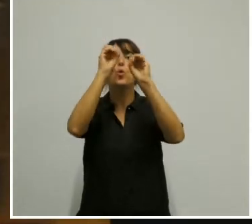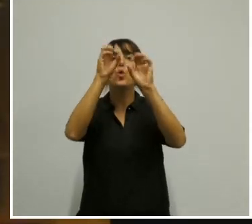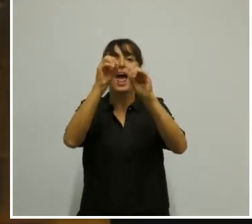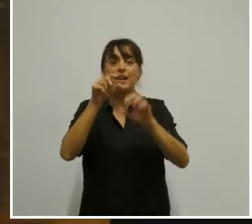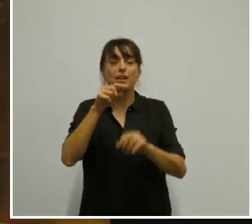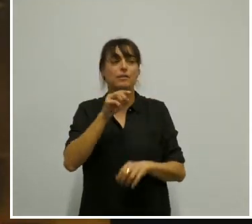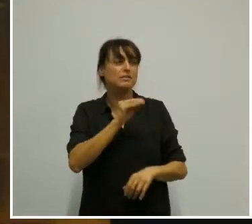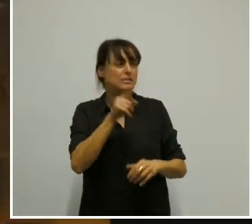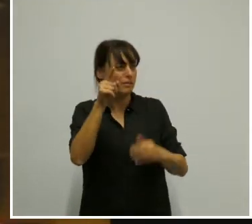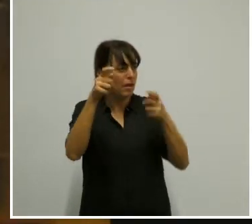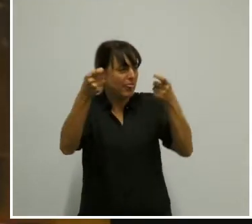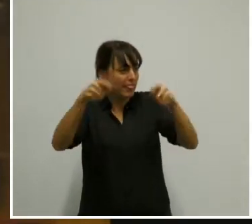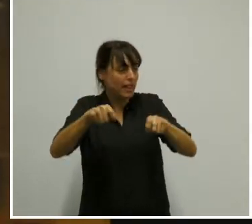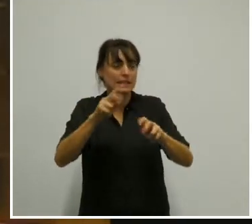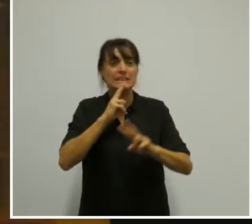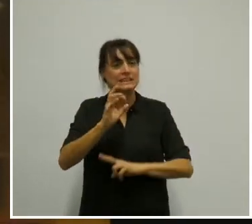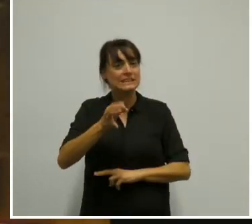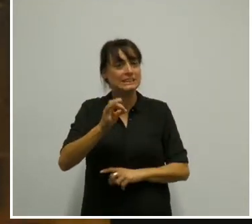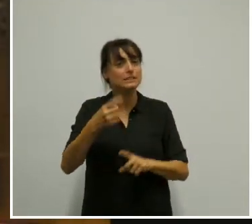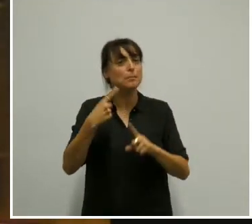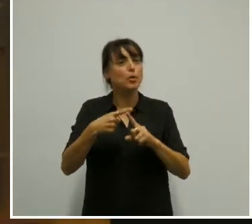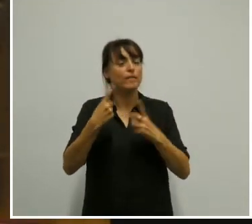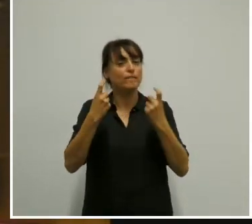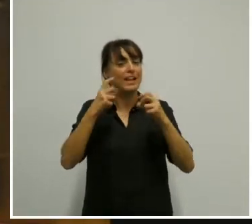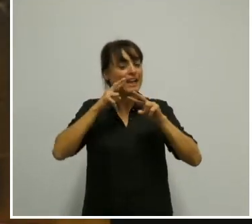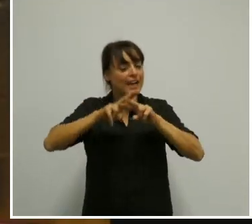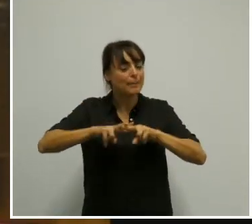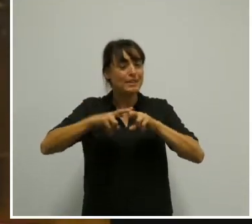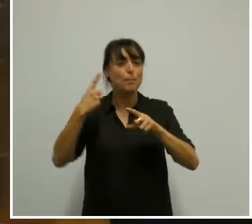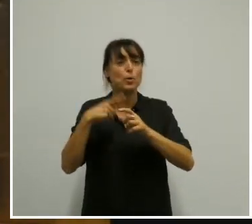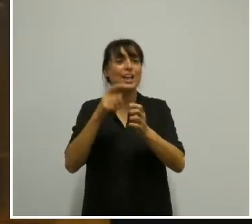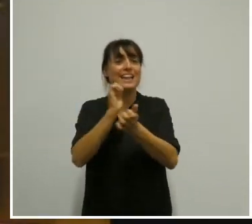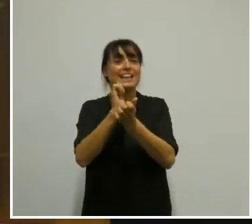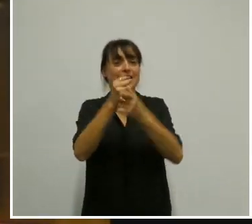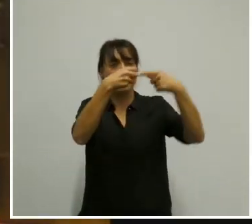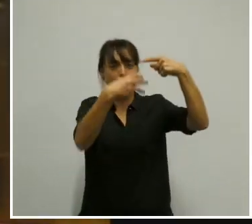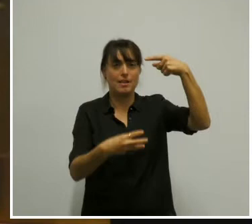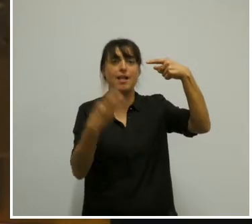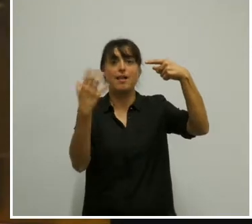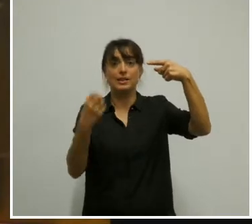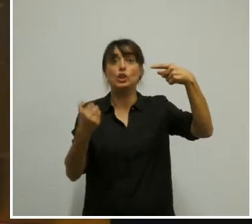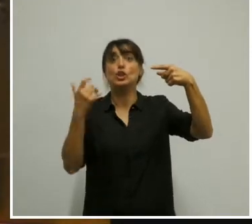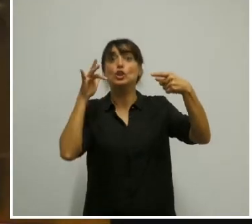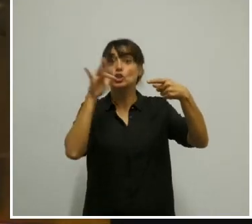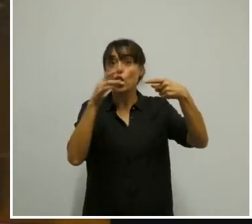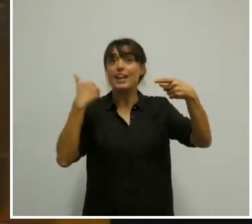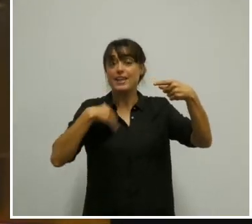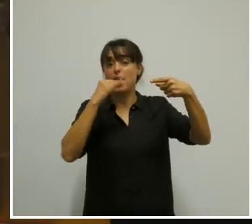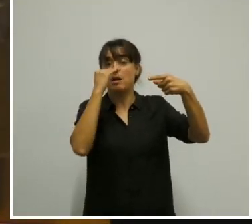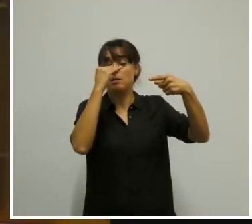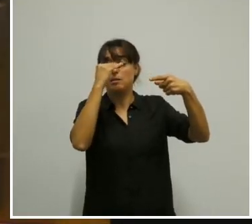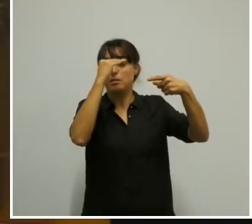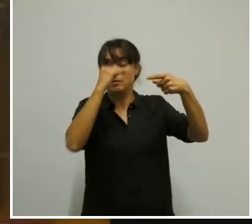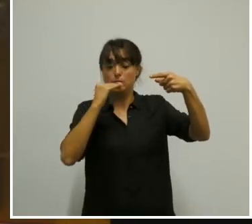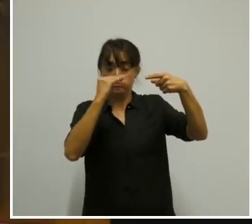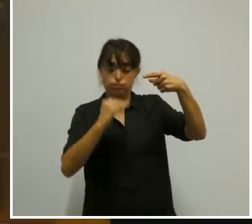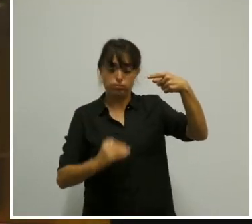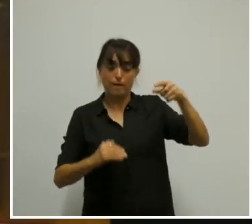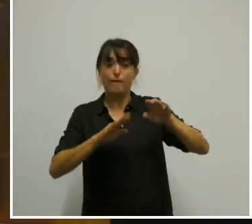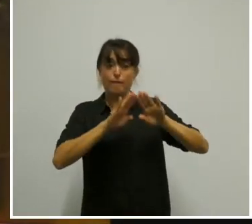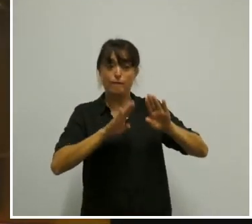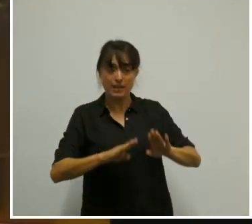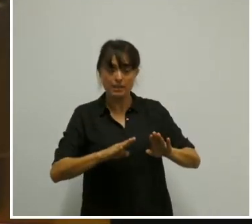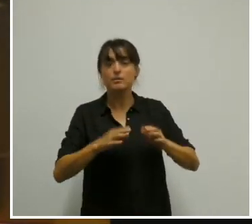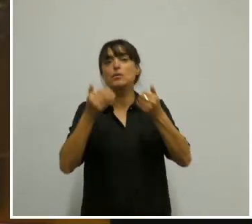s'estan revisant les famílies que tenim a la cua, però quan l'obrin les feu constar. De